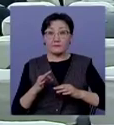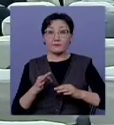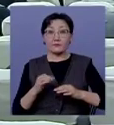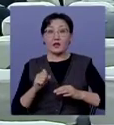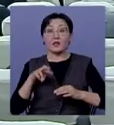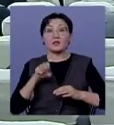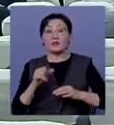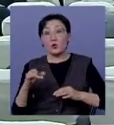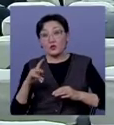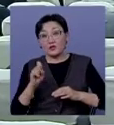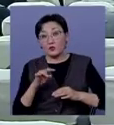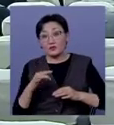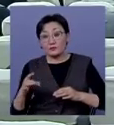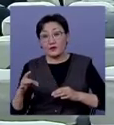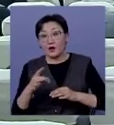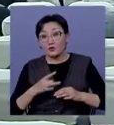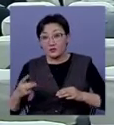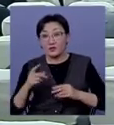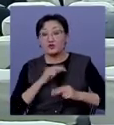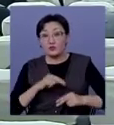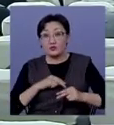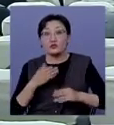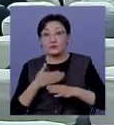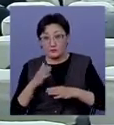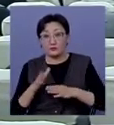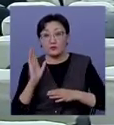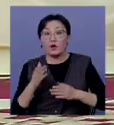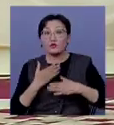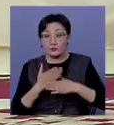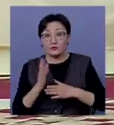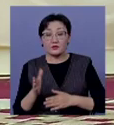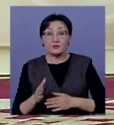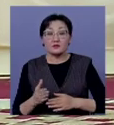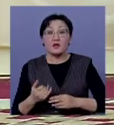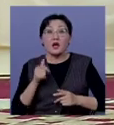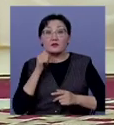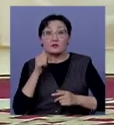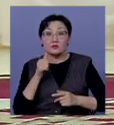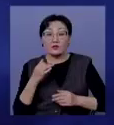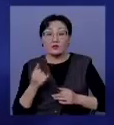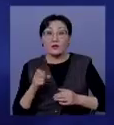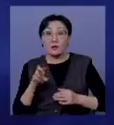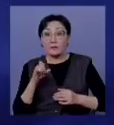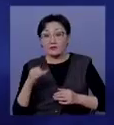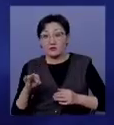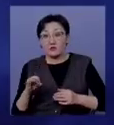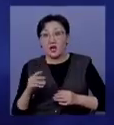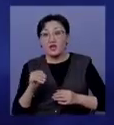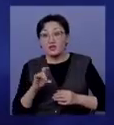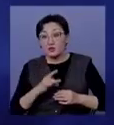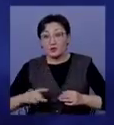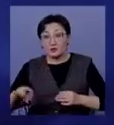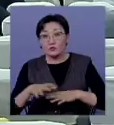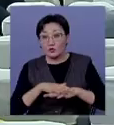Алатау, Наурызбай аудандарында жұмыс жасау үшін жасағанбыз. Рахмет. Көмектесеміз. Ал ертең қала әкімі Бақытжан Сағынтаев Жетісу